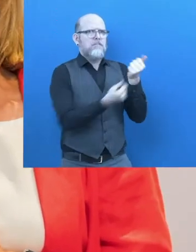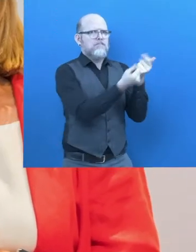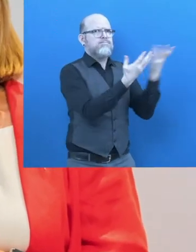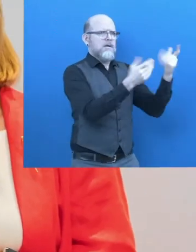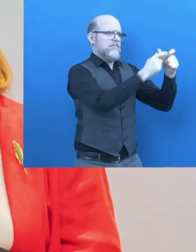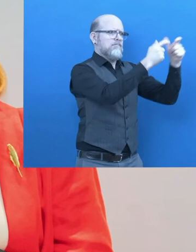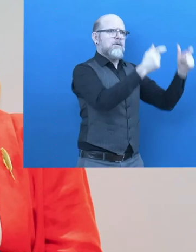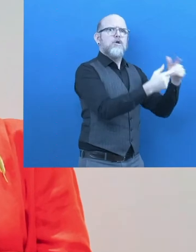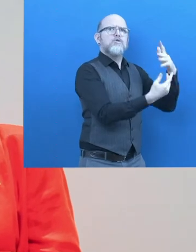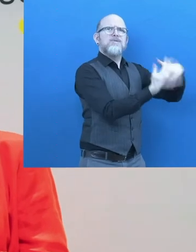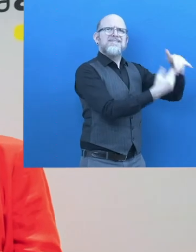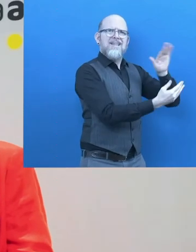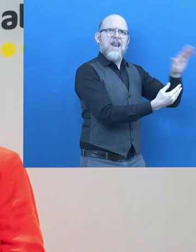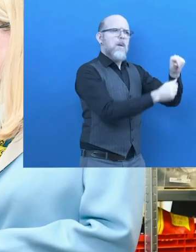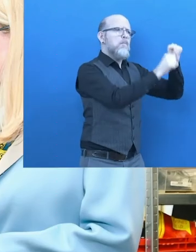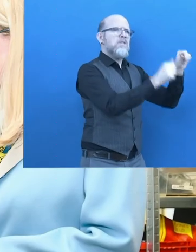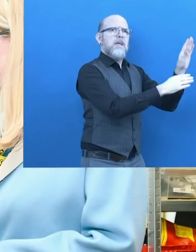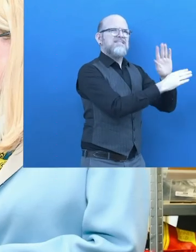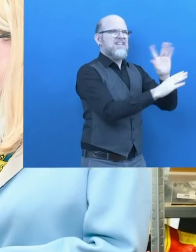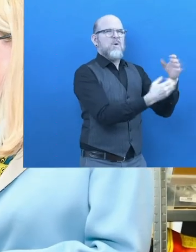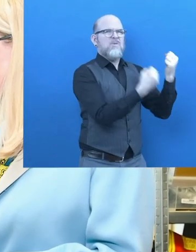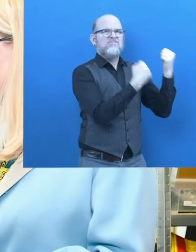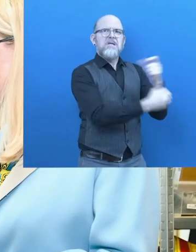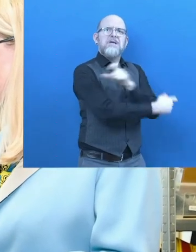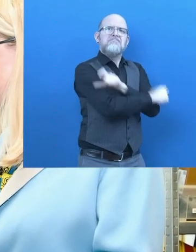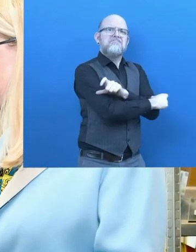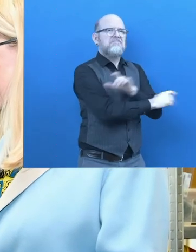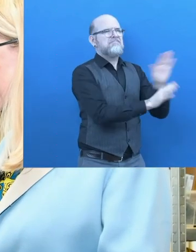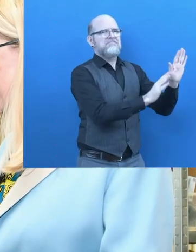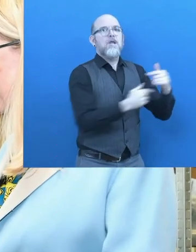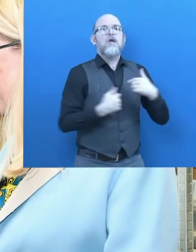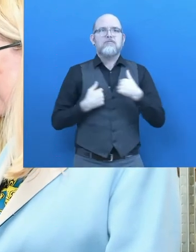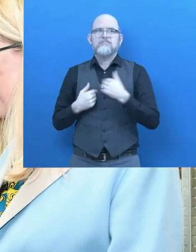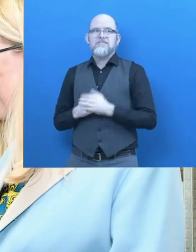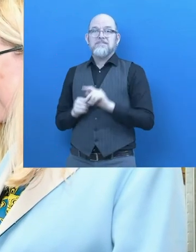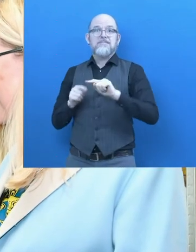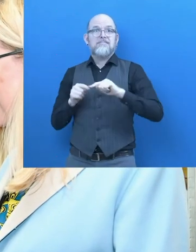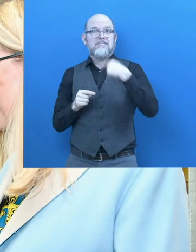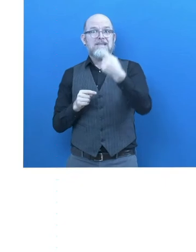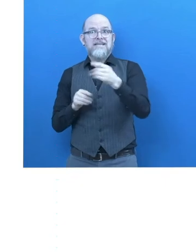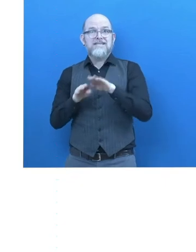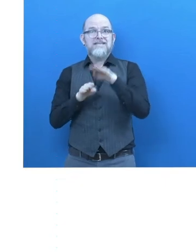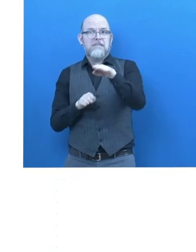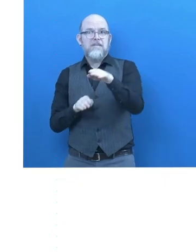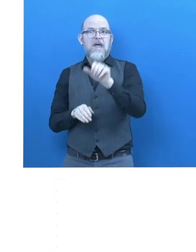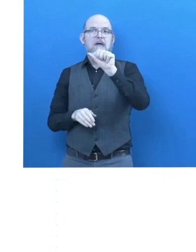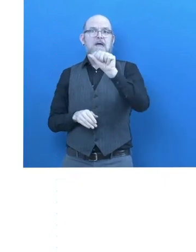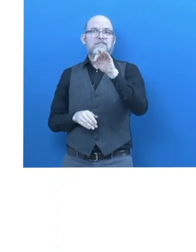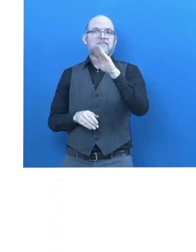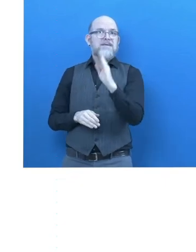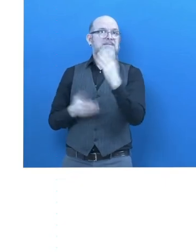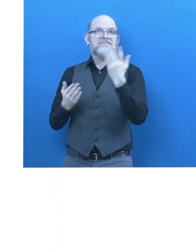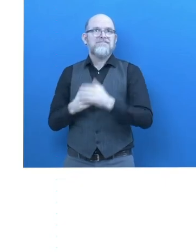Und viele Sozialunternehmen haben kein widerstandsfähiges, systemrelevantes Geschäftsmodell. What is next for